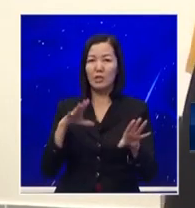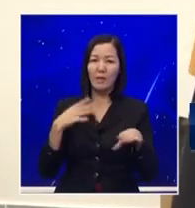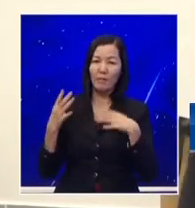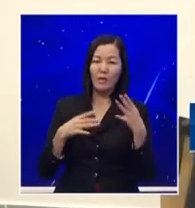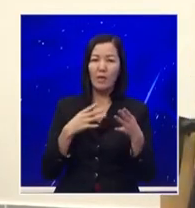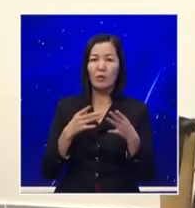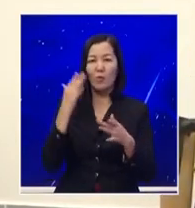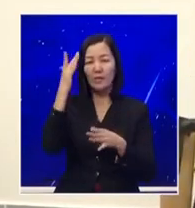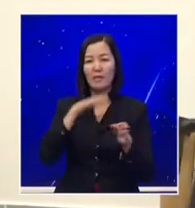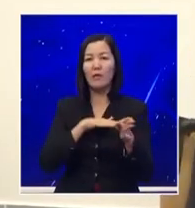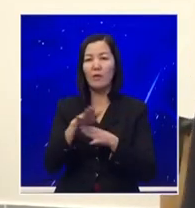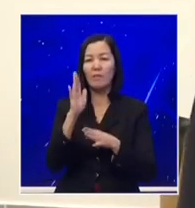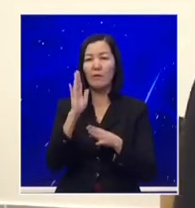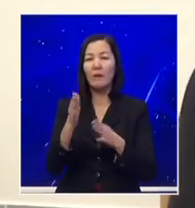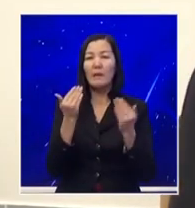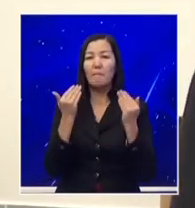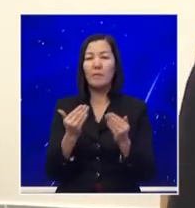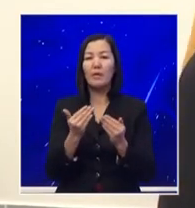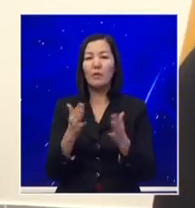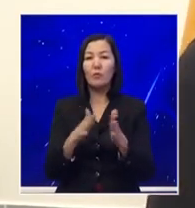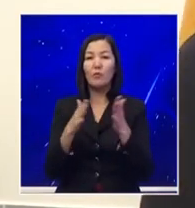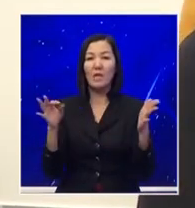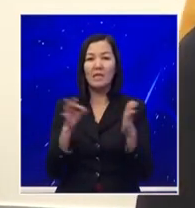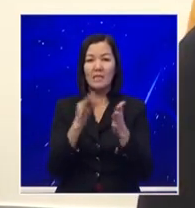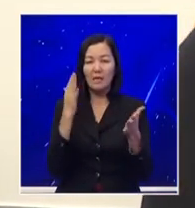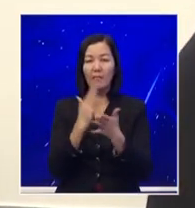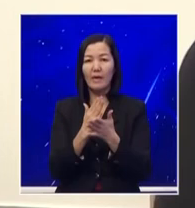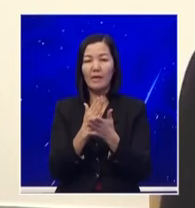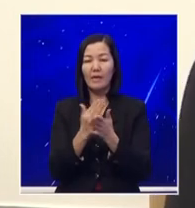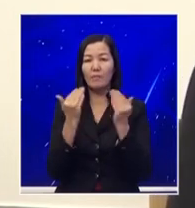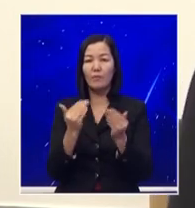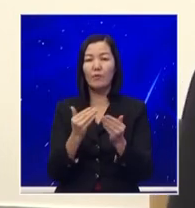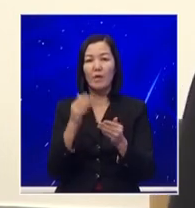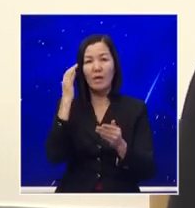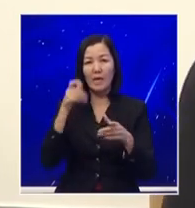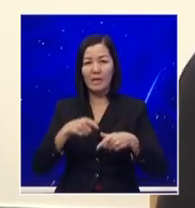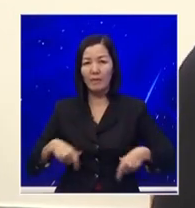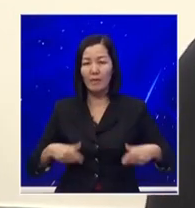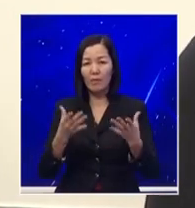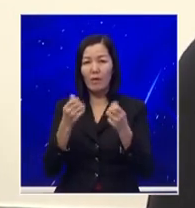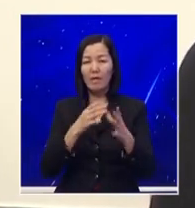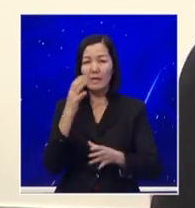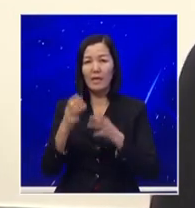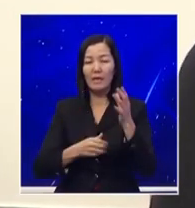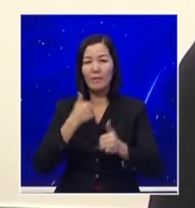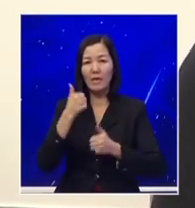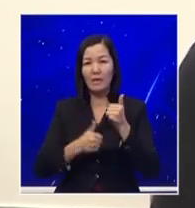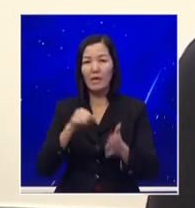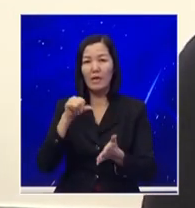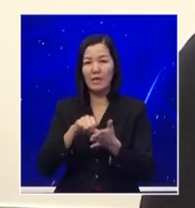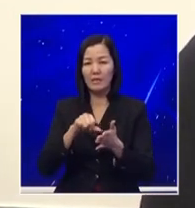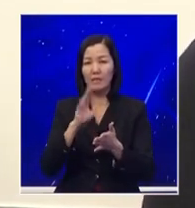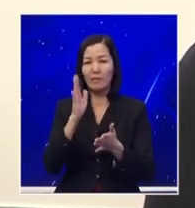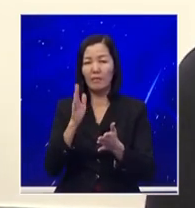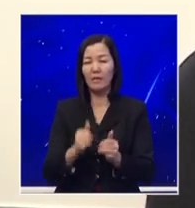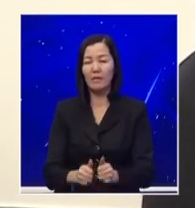ғана аңсаған арманың орындалады. Біз биыл алдымызға үлкен мақсаттар қойып отырмыз. Бүгін қара белбеуге ие болғандар әлем және халықаралық турнирлерде